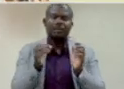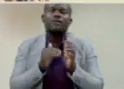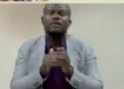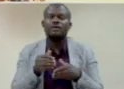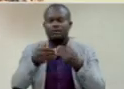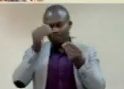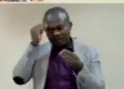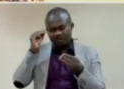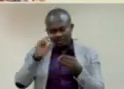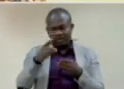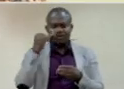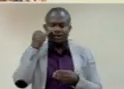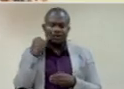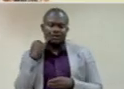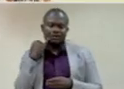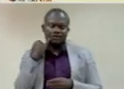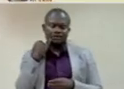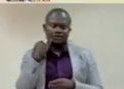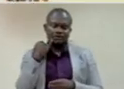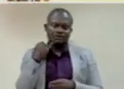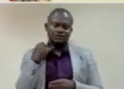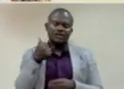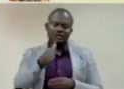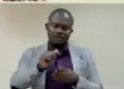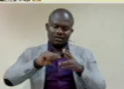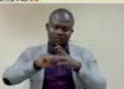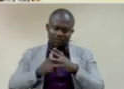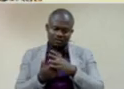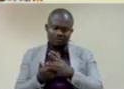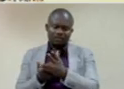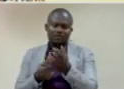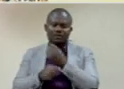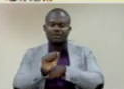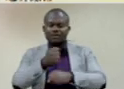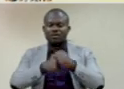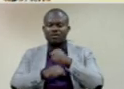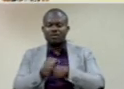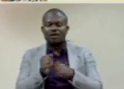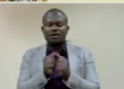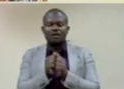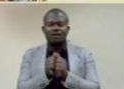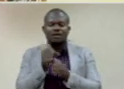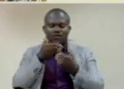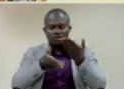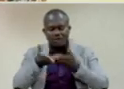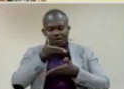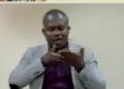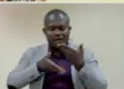kubaha ubutumwa bukomeye, agiye gutangiza n'igikorwa cyo gusabana.